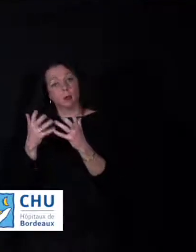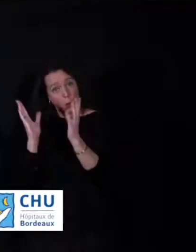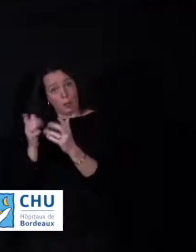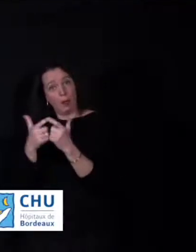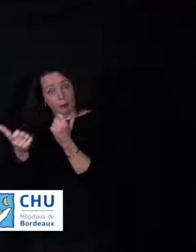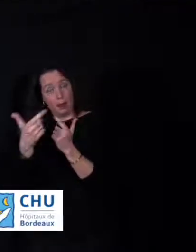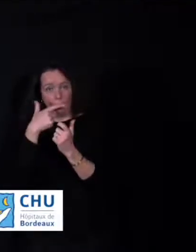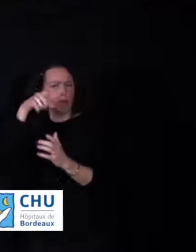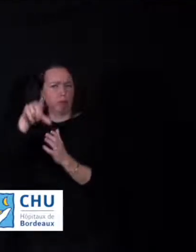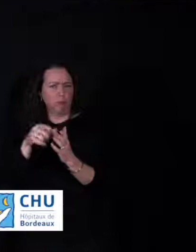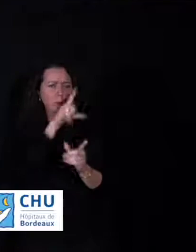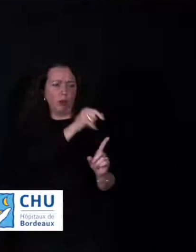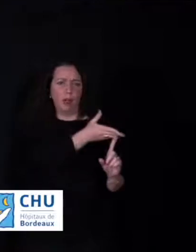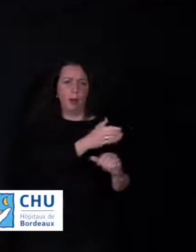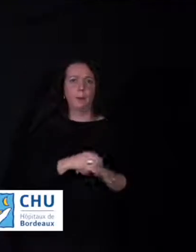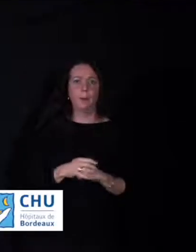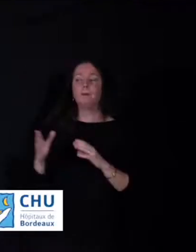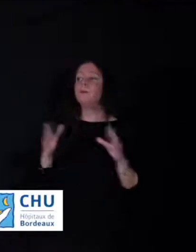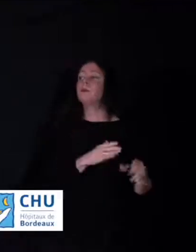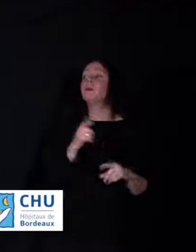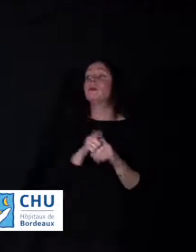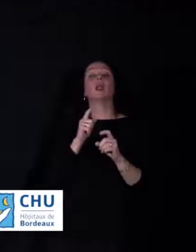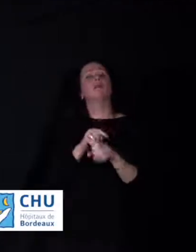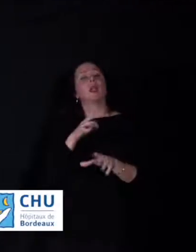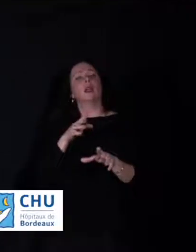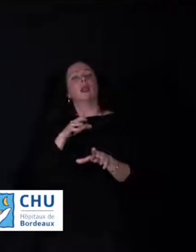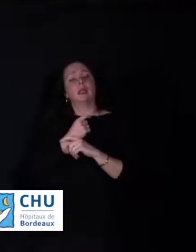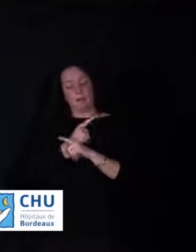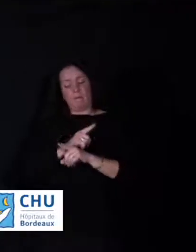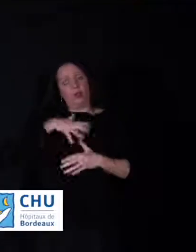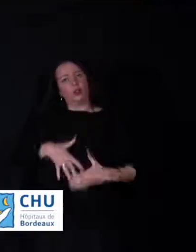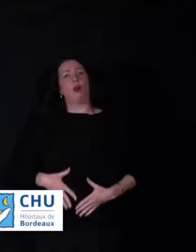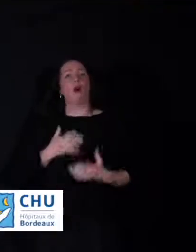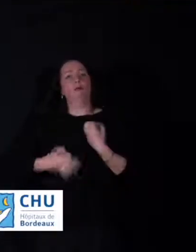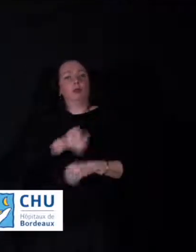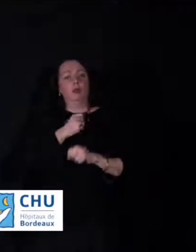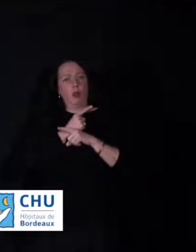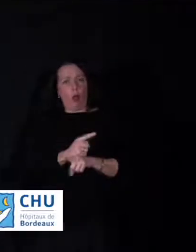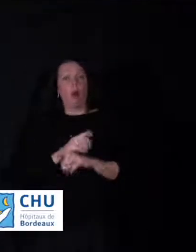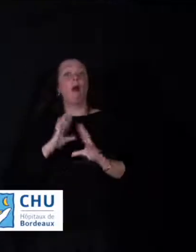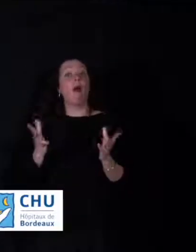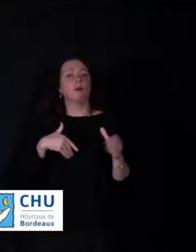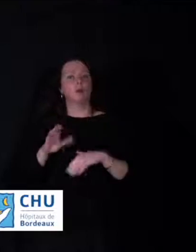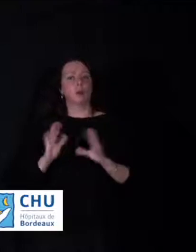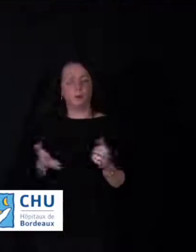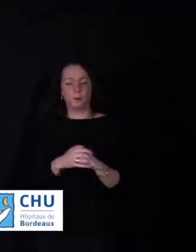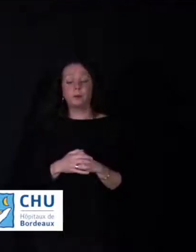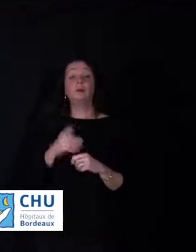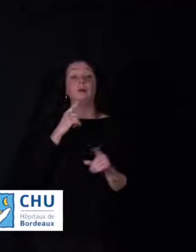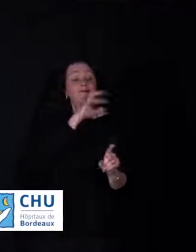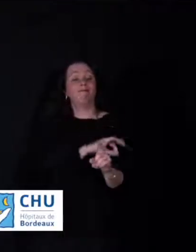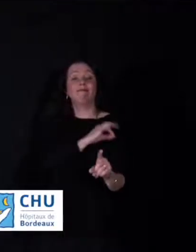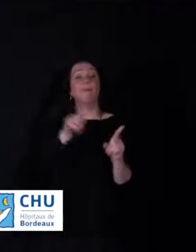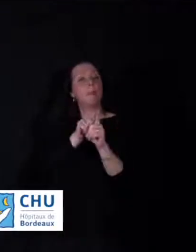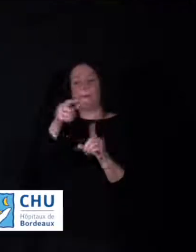vaccin va modifier mon système immunitaire ? Il faut voir que la vaccination, on l'a vu tout à l'heure, va agir de la même manière sur l'immunité que la